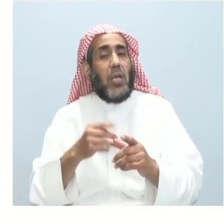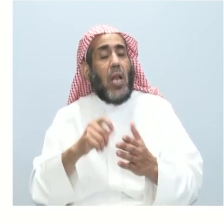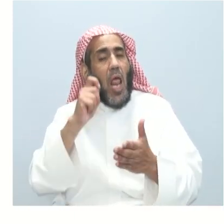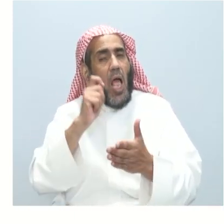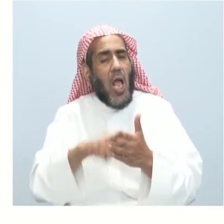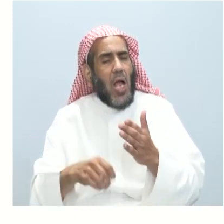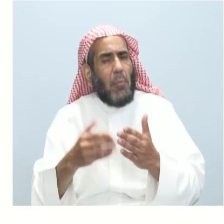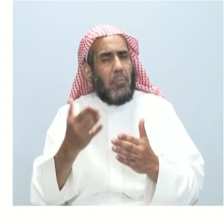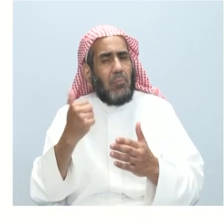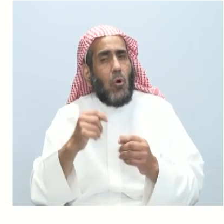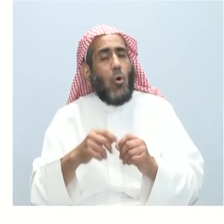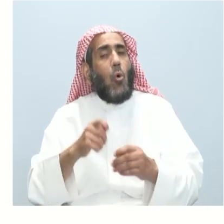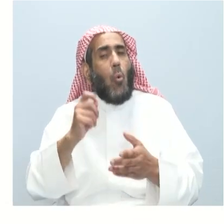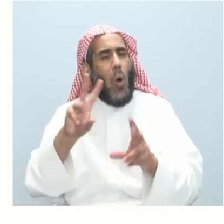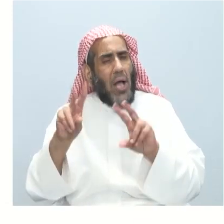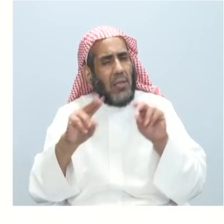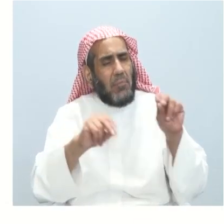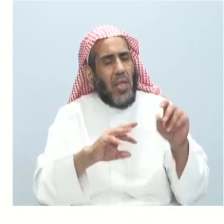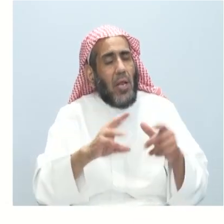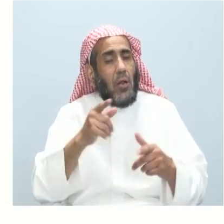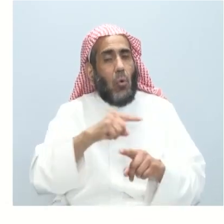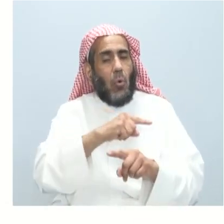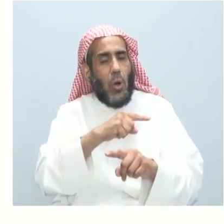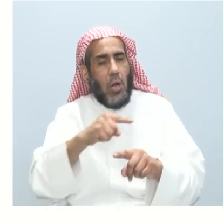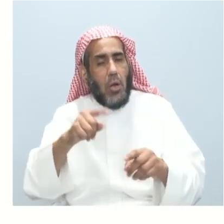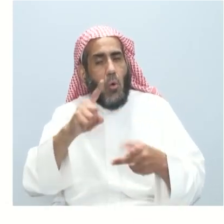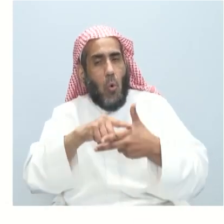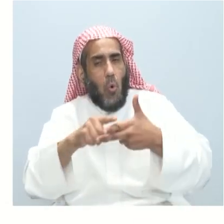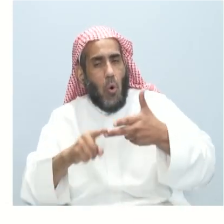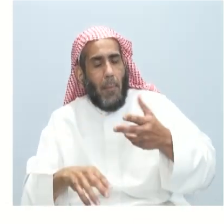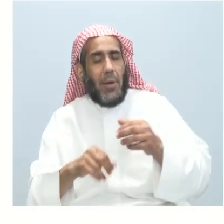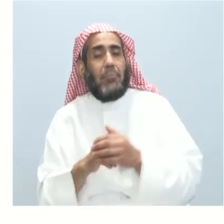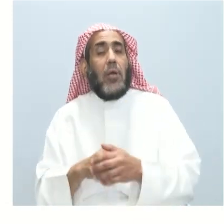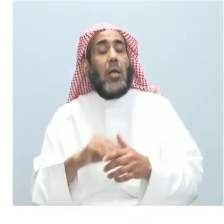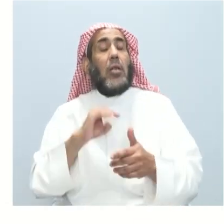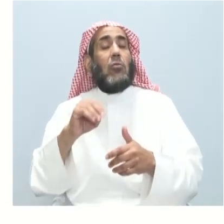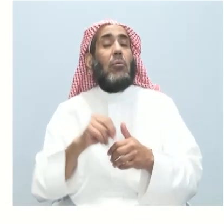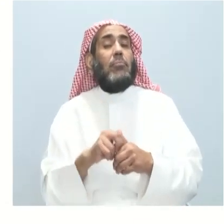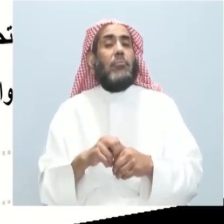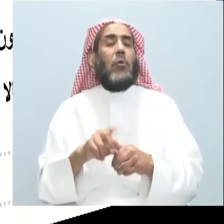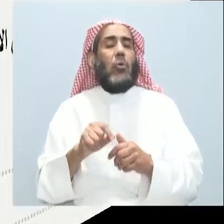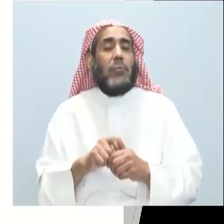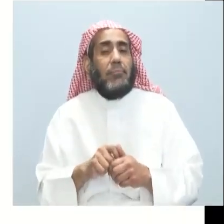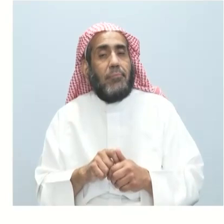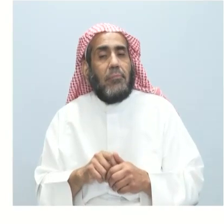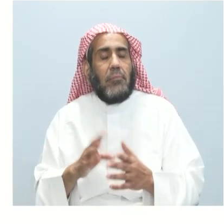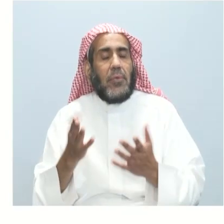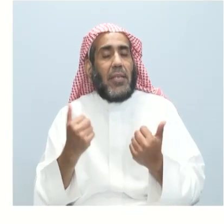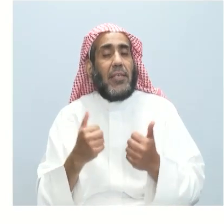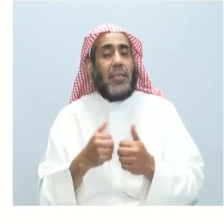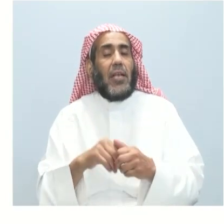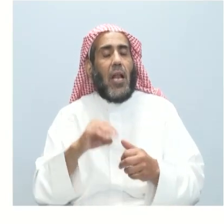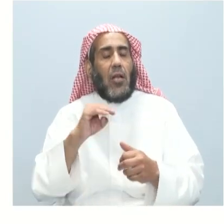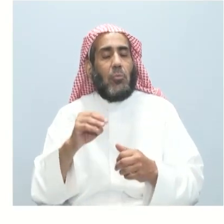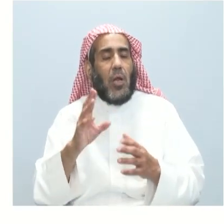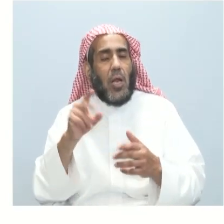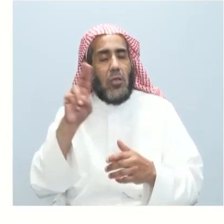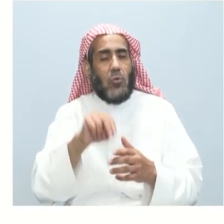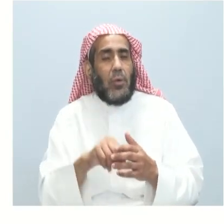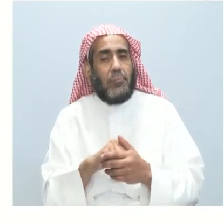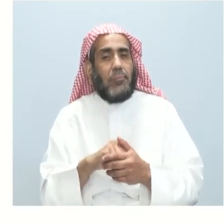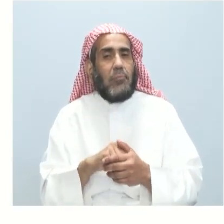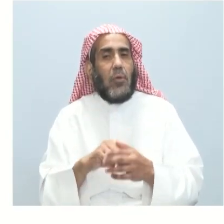السابقه واضرب مثالا لكل حكم منها الجواب هنا ناتي الى الاجوبه على هذا